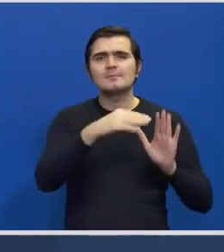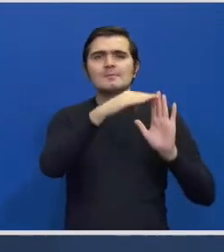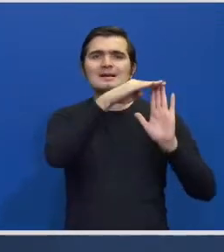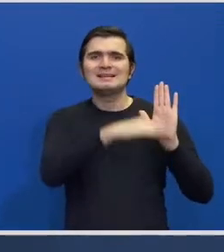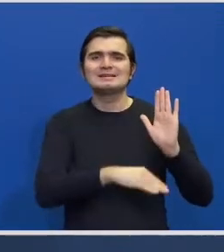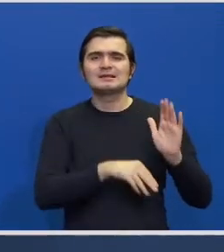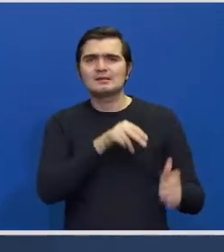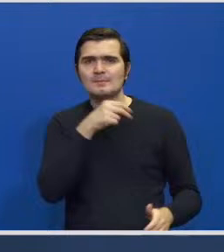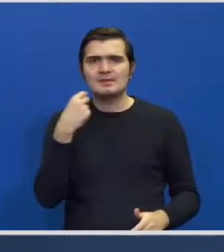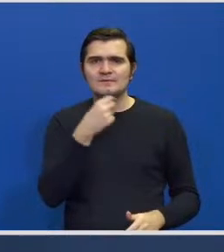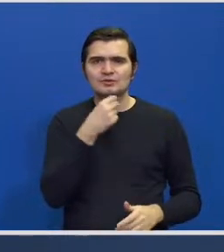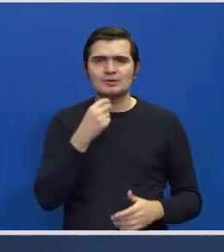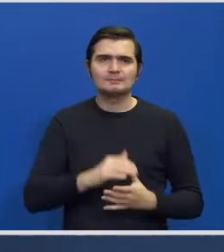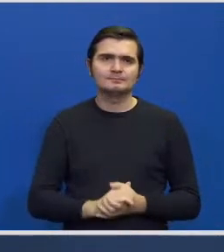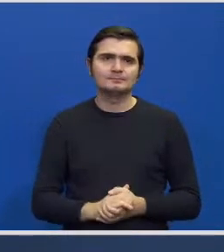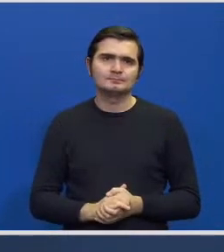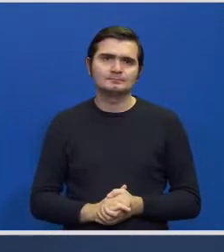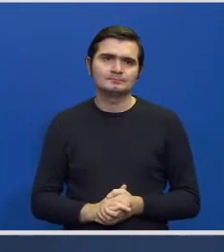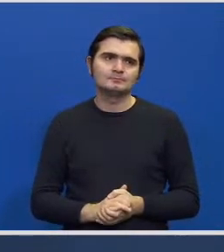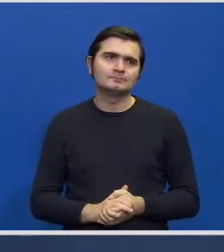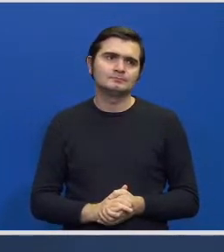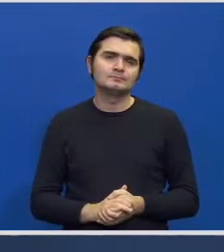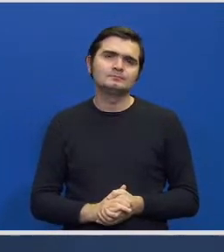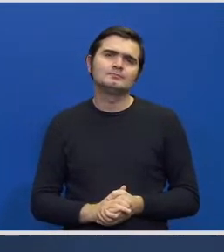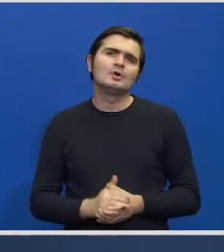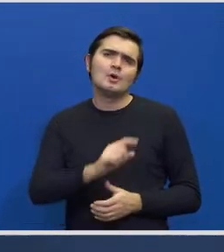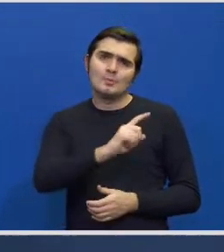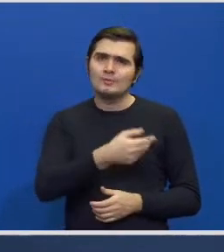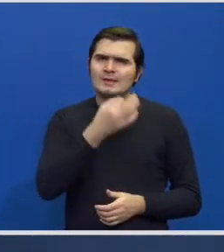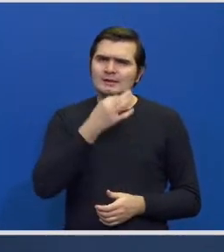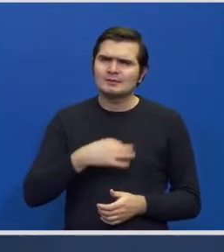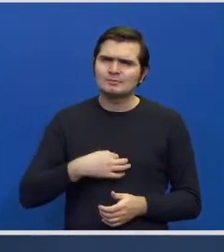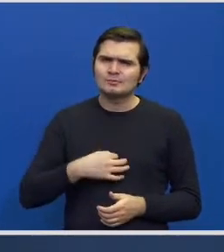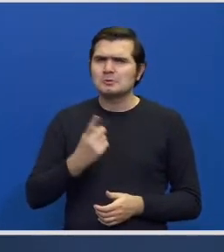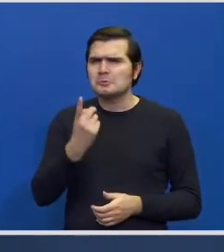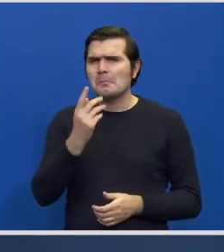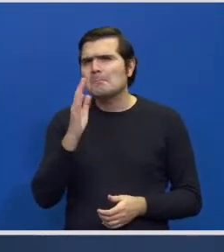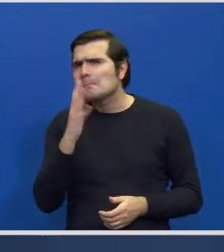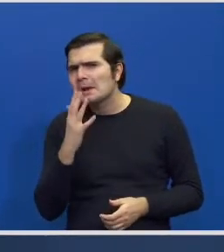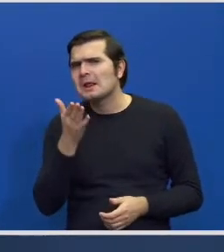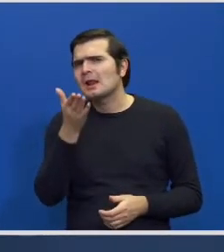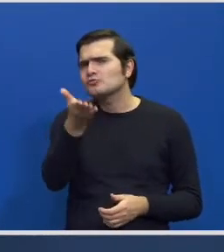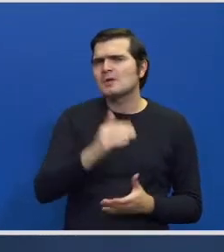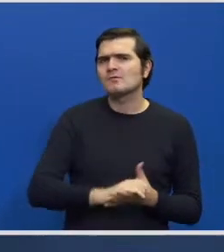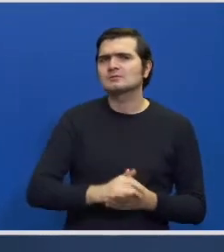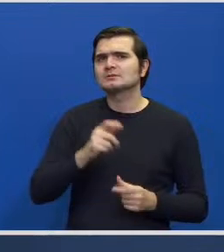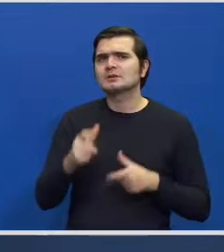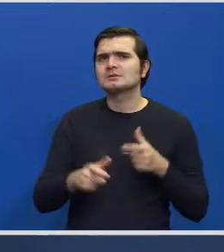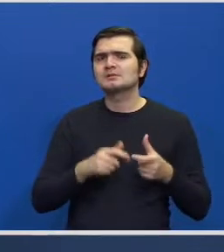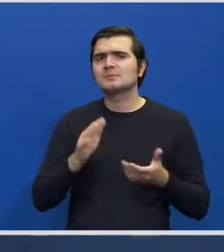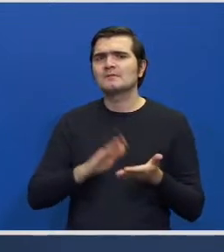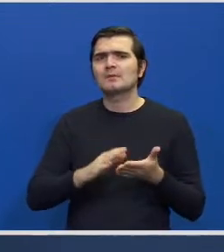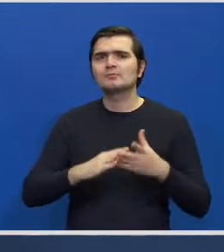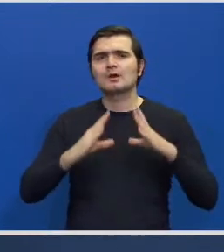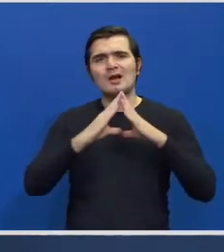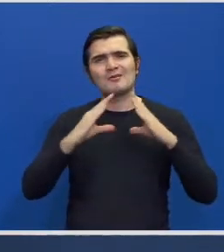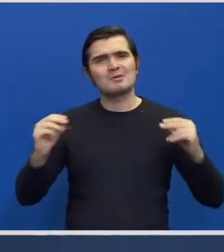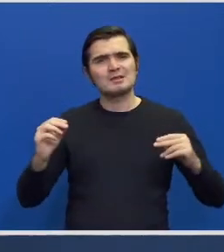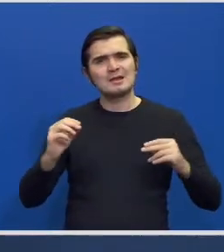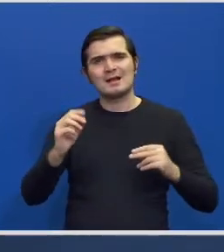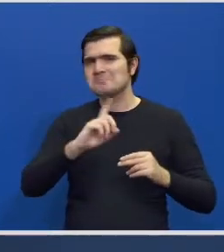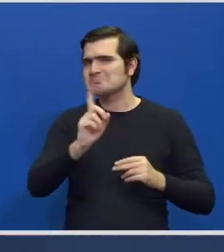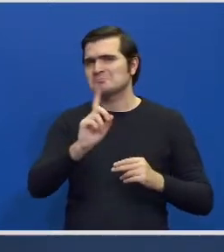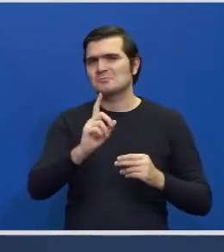rezultatul listei de beneficiari trimise de Ministerul Muncii. Domnule ministru, dacă se poate să ne spuneți și opinia dumneavoastră în